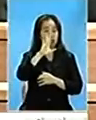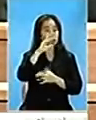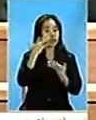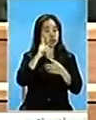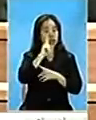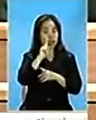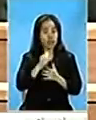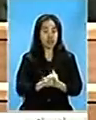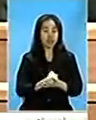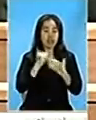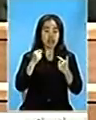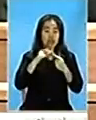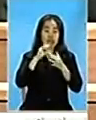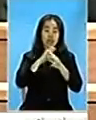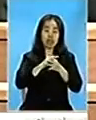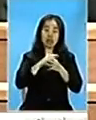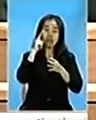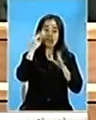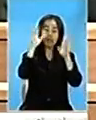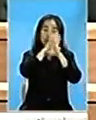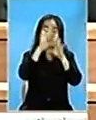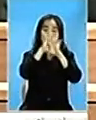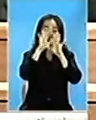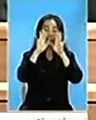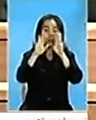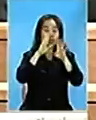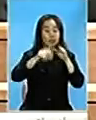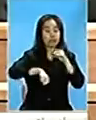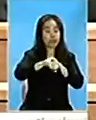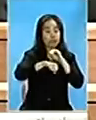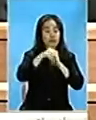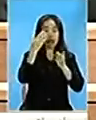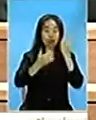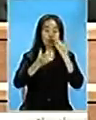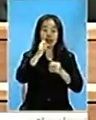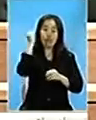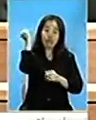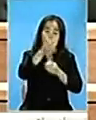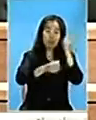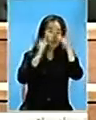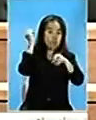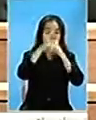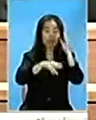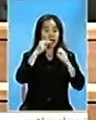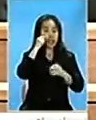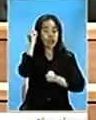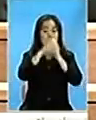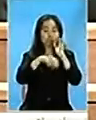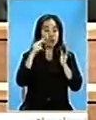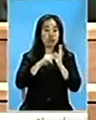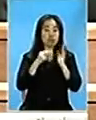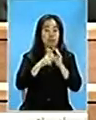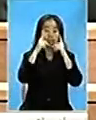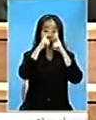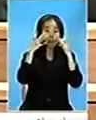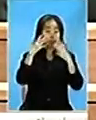หรือถือว่าการไปเล่นฟุตบอลกันในสนามกีฬาใครจะโยนขวดใครจะโยนถุงน้ำมาก็เป็นเรื่องที่ไม่ใช่น่ารังเกียจอะไร